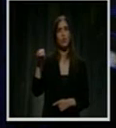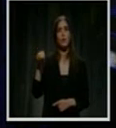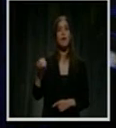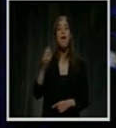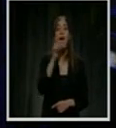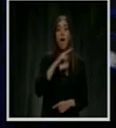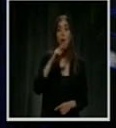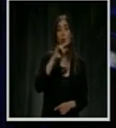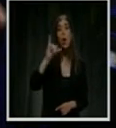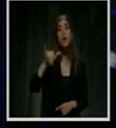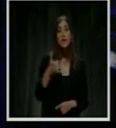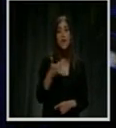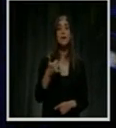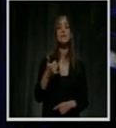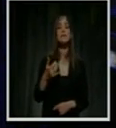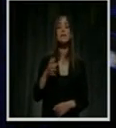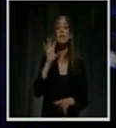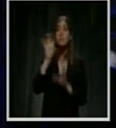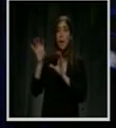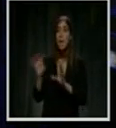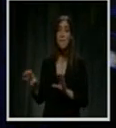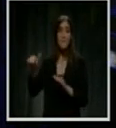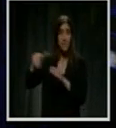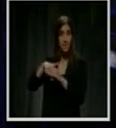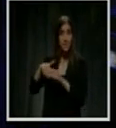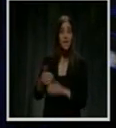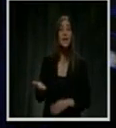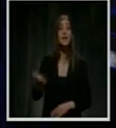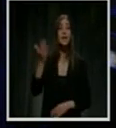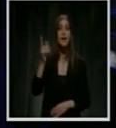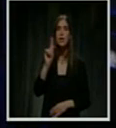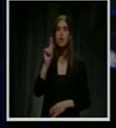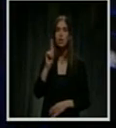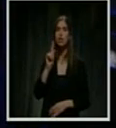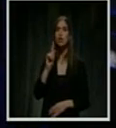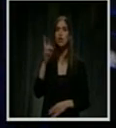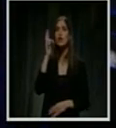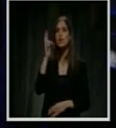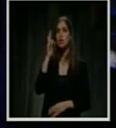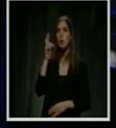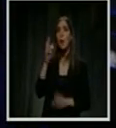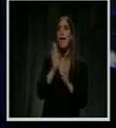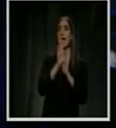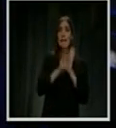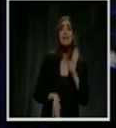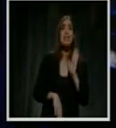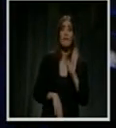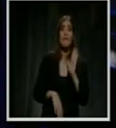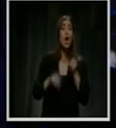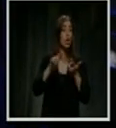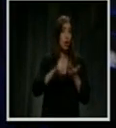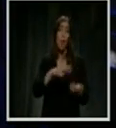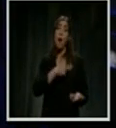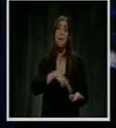jiżdiedu l-istati membri minnu fih. Nistgħu niġu f'sitwazzjoni li mhux tal-li nitilfuhom kollha, tal-li niġu f'qagħda li pajjiżna jkun kontributur